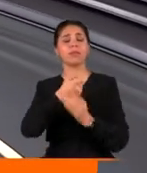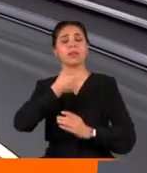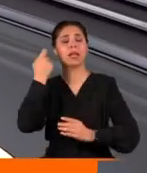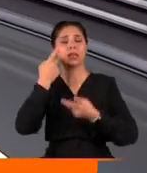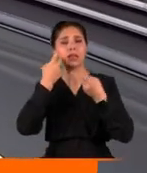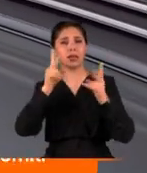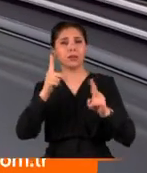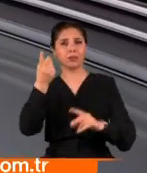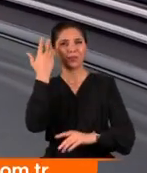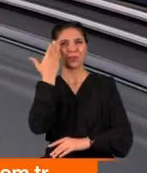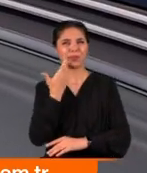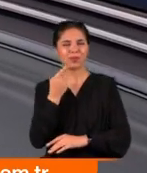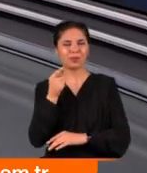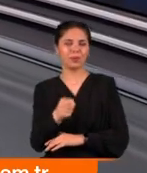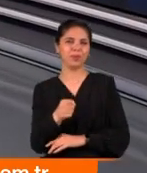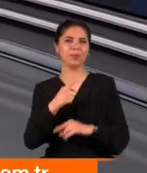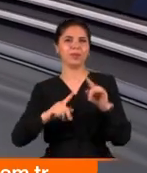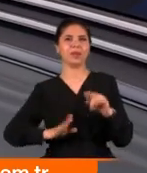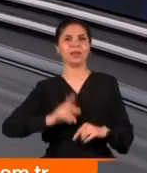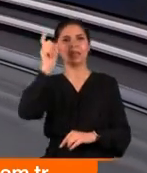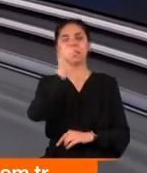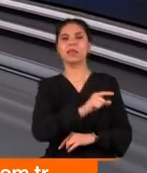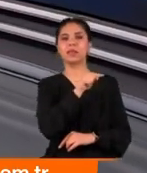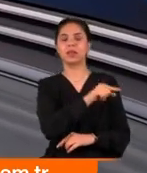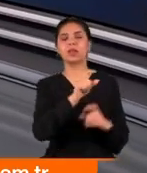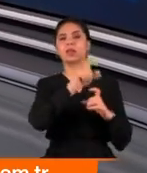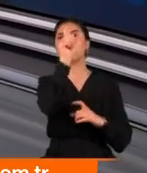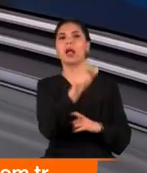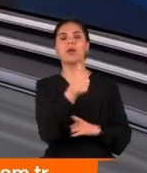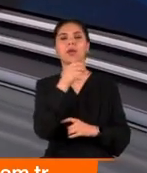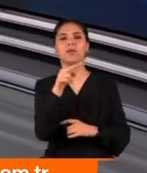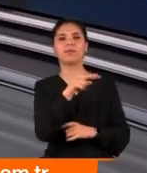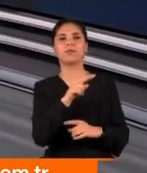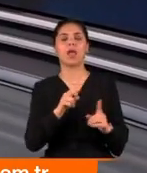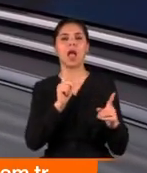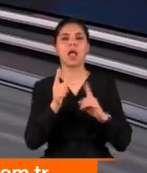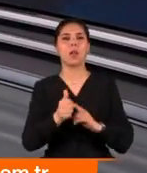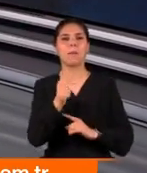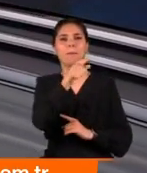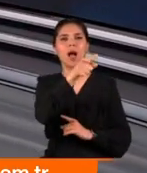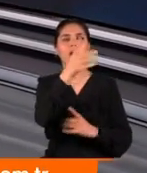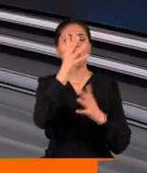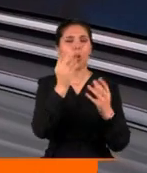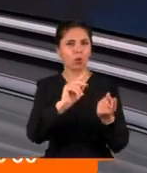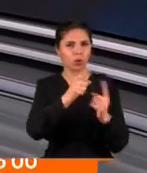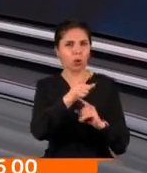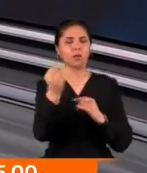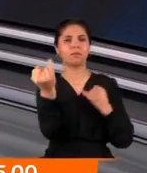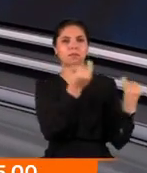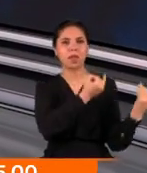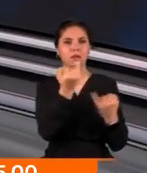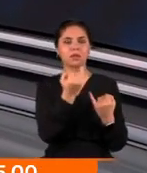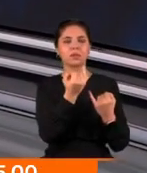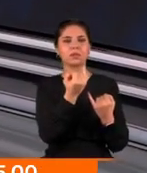açıldı biliyorsunuz. Dün bir kısmını ekranlara getirmiştik. Kemal Kılıçdaroğlu'yla Sadullah Ergin'in Adalet Bakanı olduğu dönemde yaşadığı tartışmalar ve